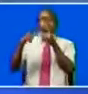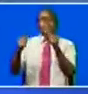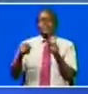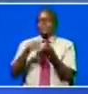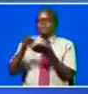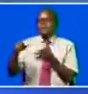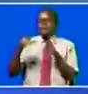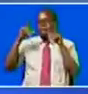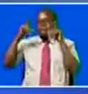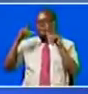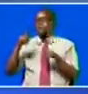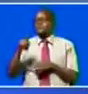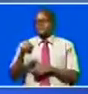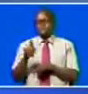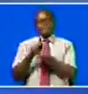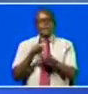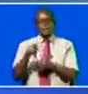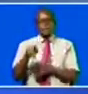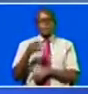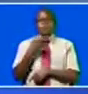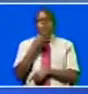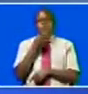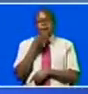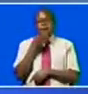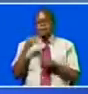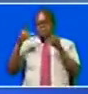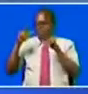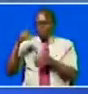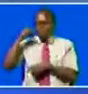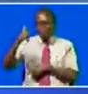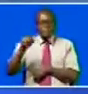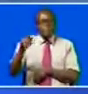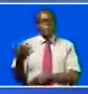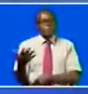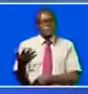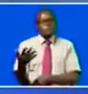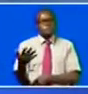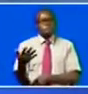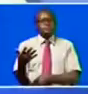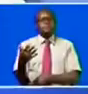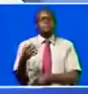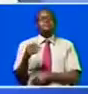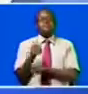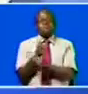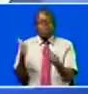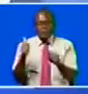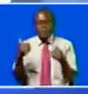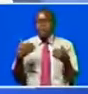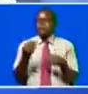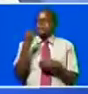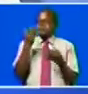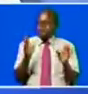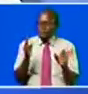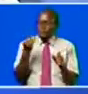picha yako." Chunga sana. Yule mwanaume anakupenda atakupigia simu atakuuliza, "Unaendelea vipi? Umeshinda vizuri? Umekula?